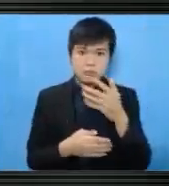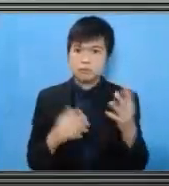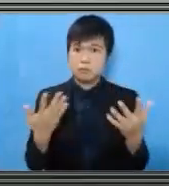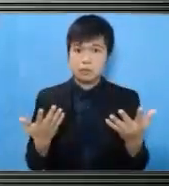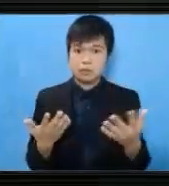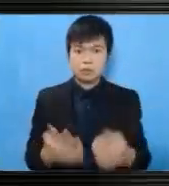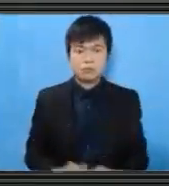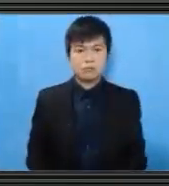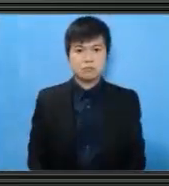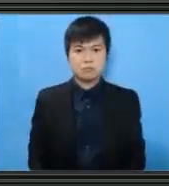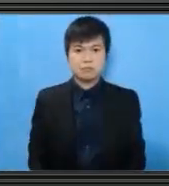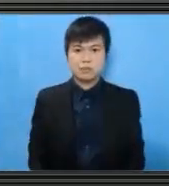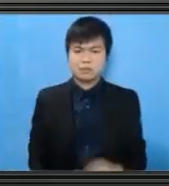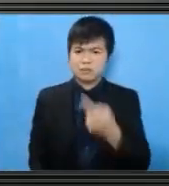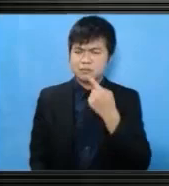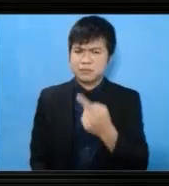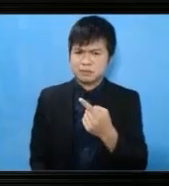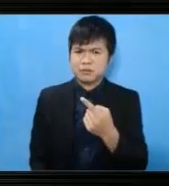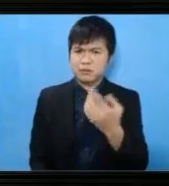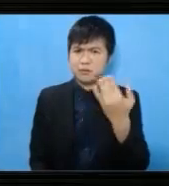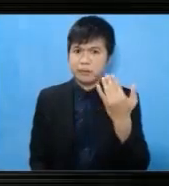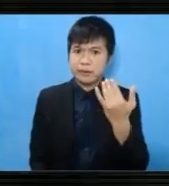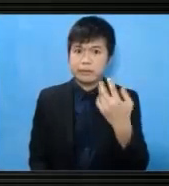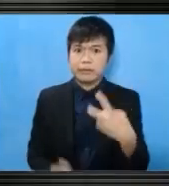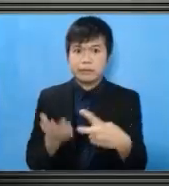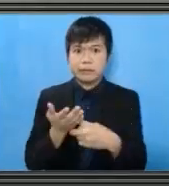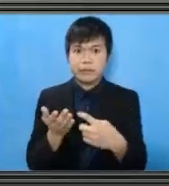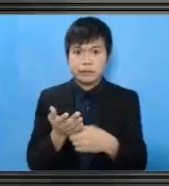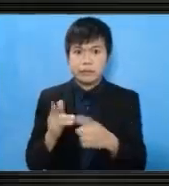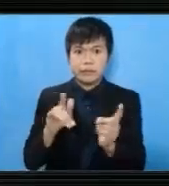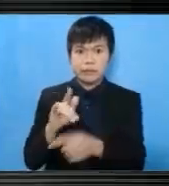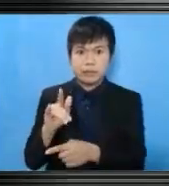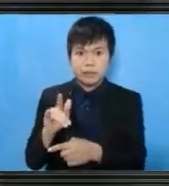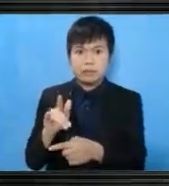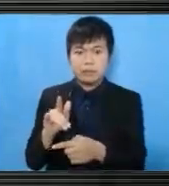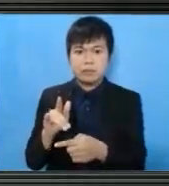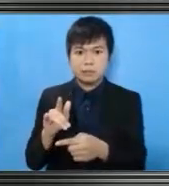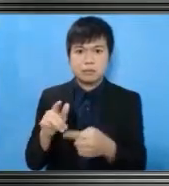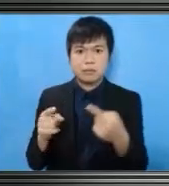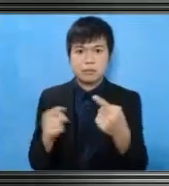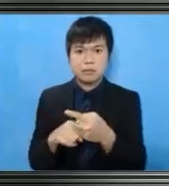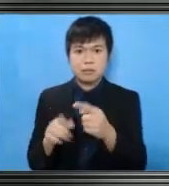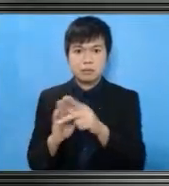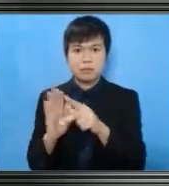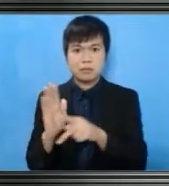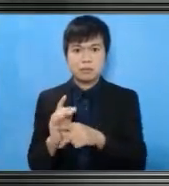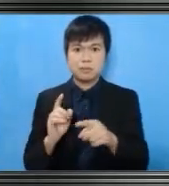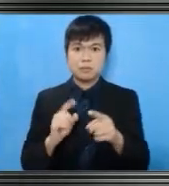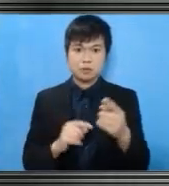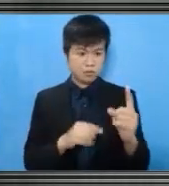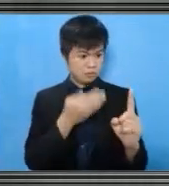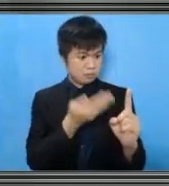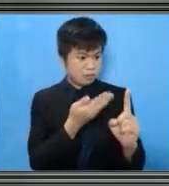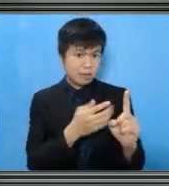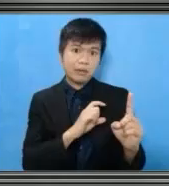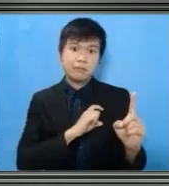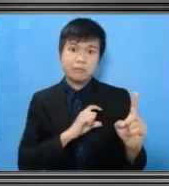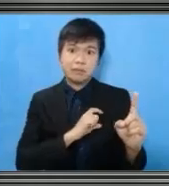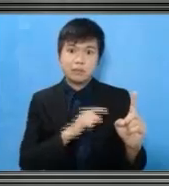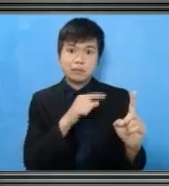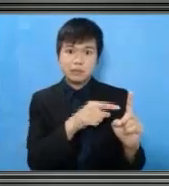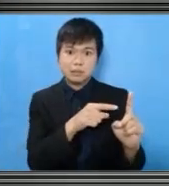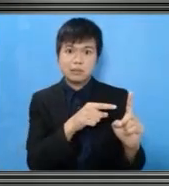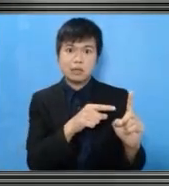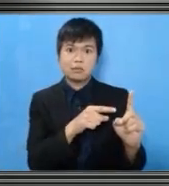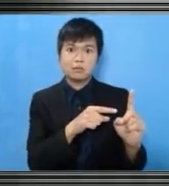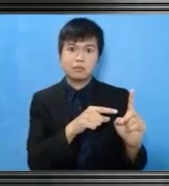Hirit niya. Bakit sila binibigyan ng ticket para sa sinasabing violation? Eh, mismo mga nanghuli at nagbibigyan ng ticket,